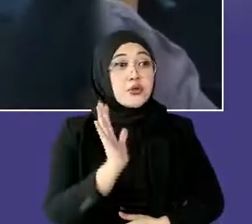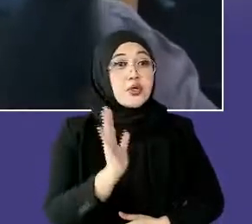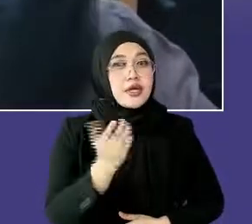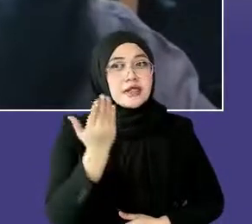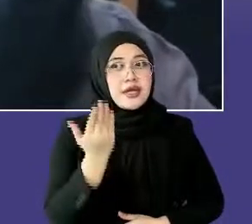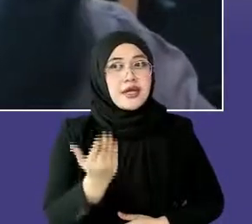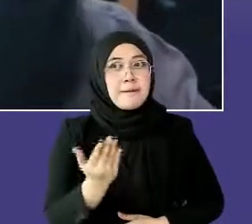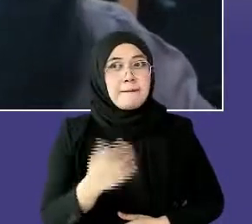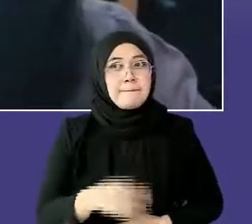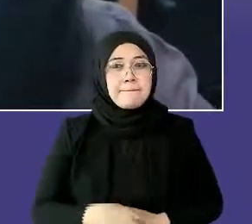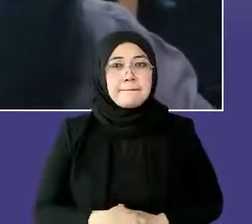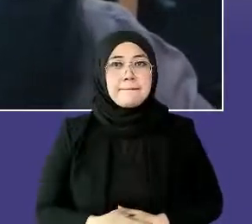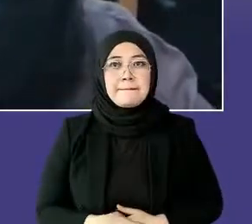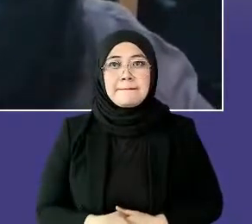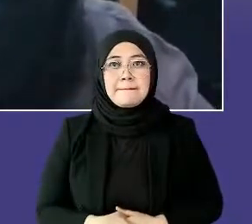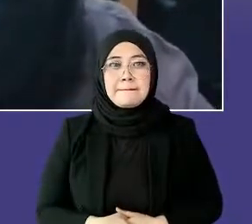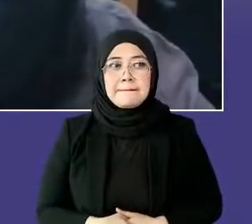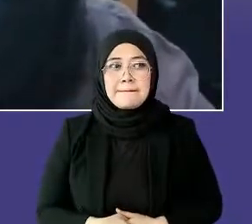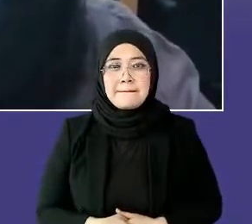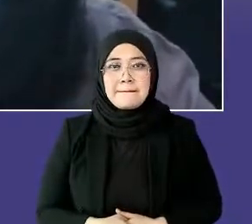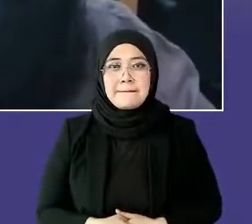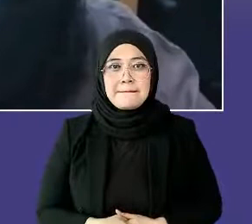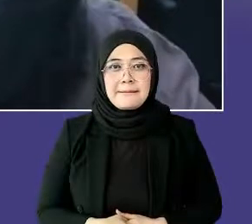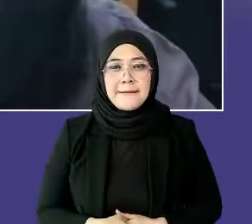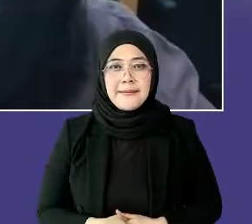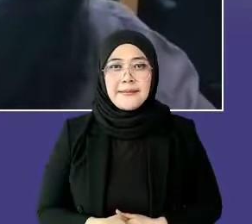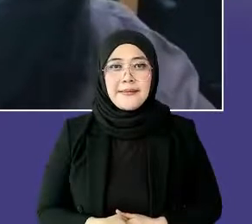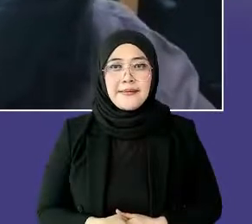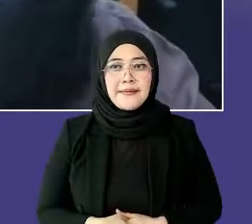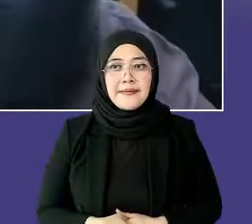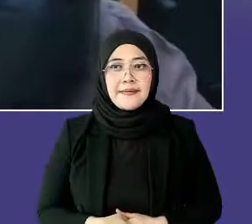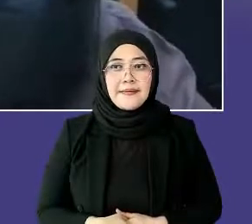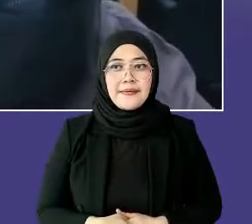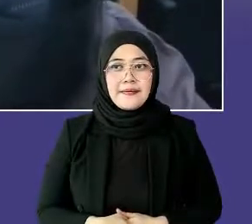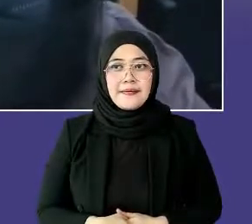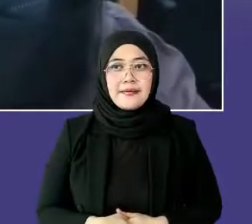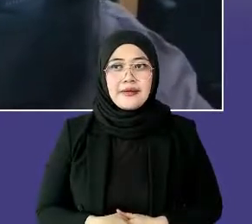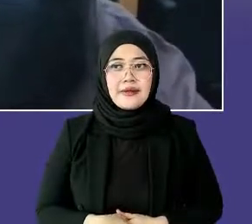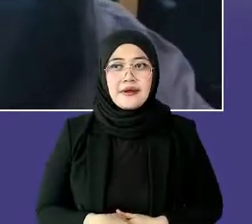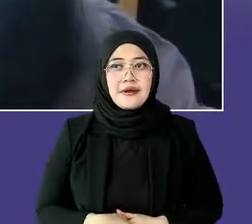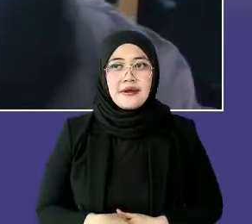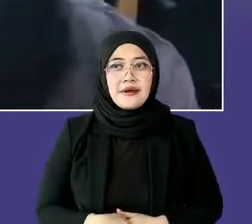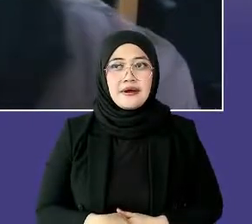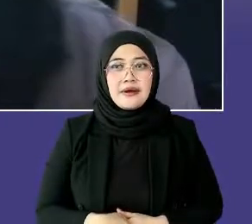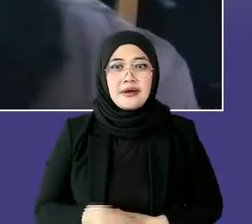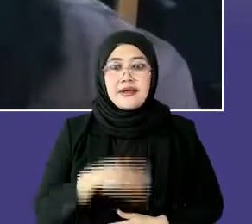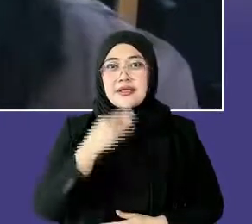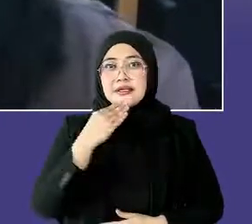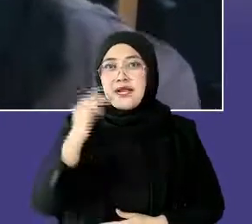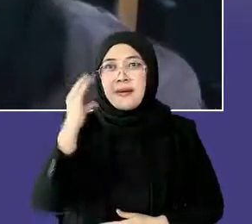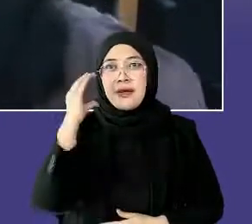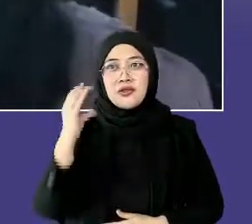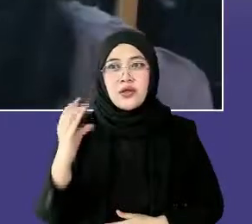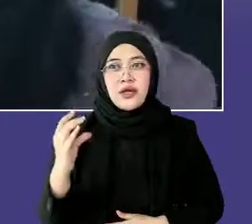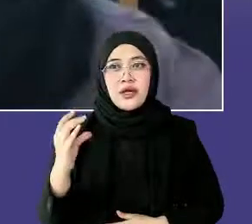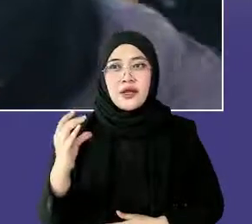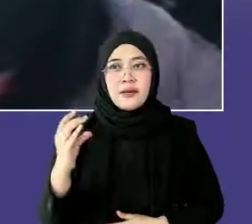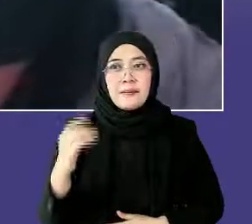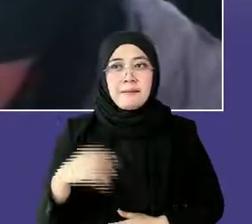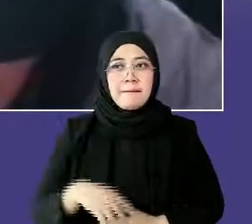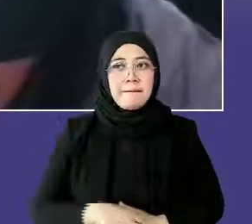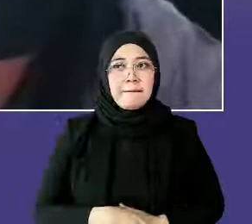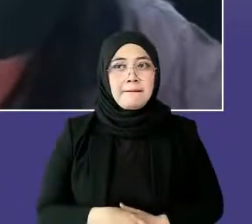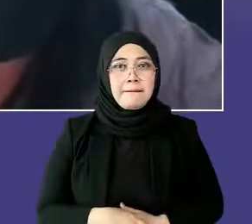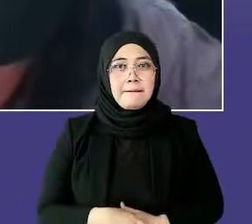Selamat sore Selamat sore toh sama sore